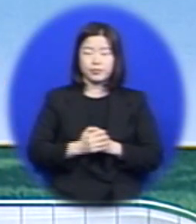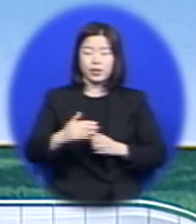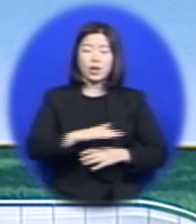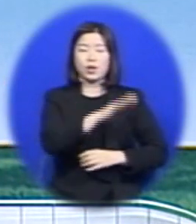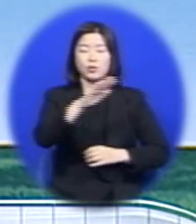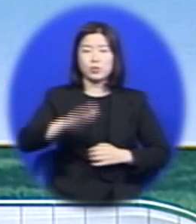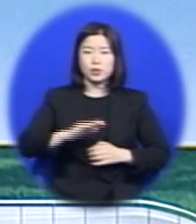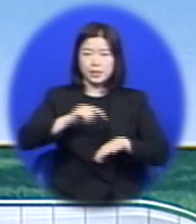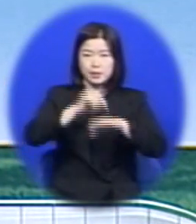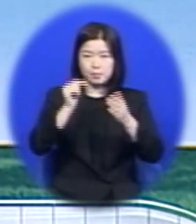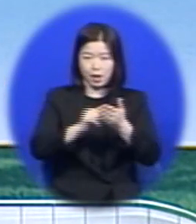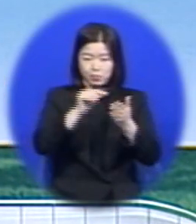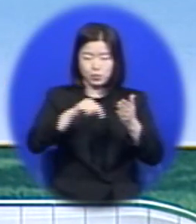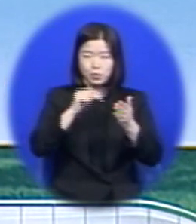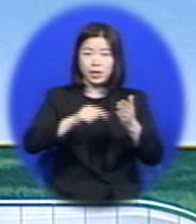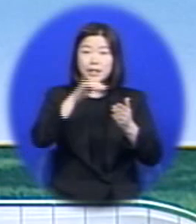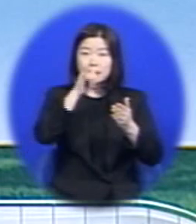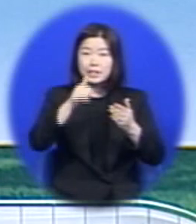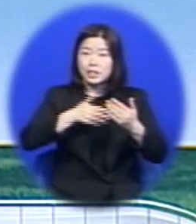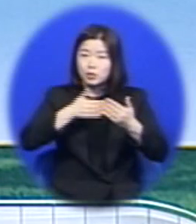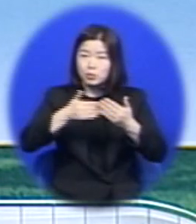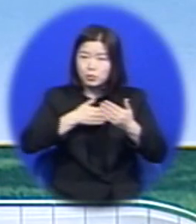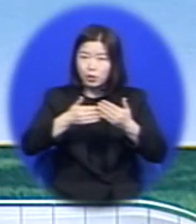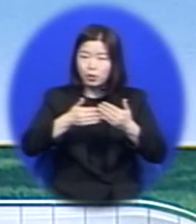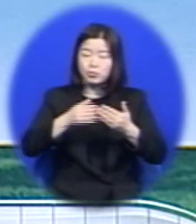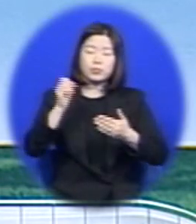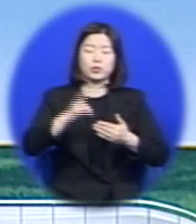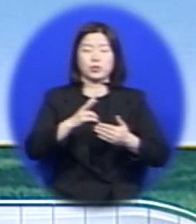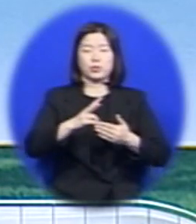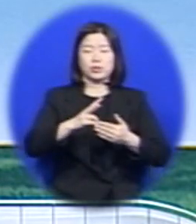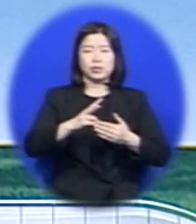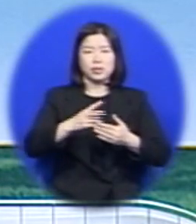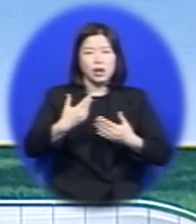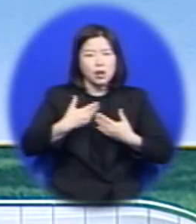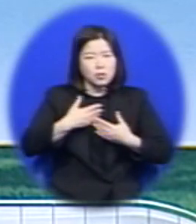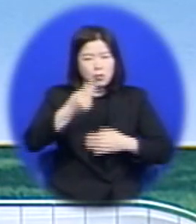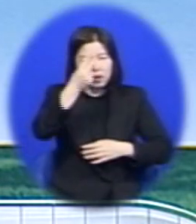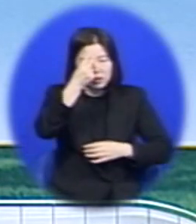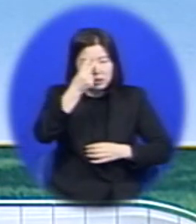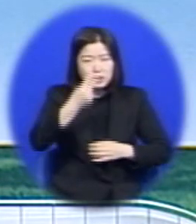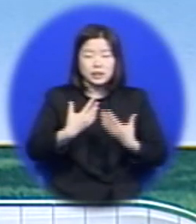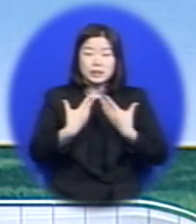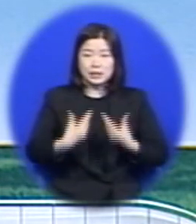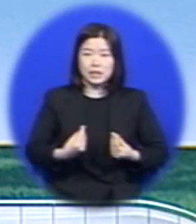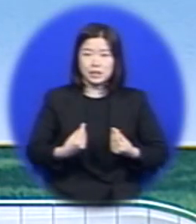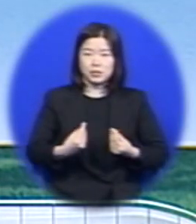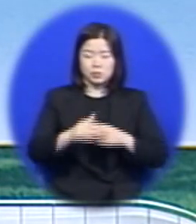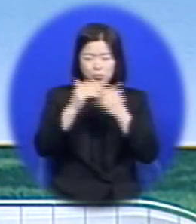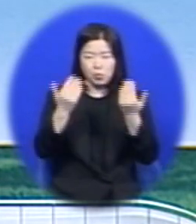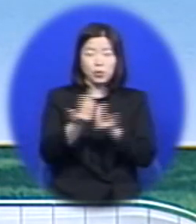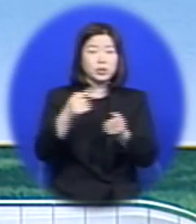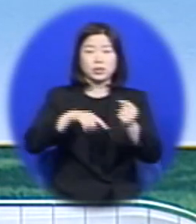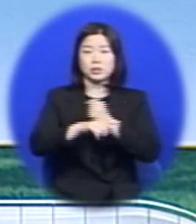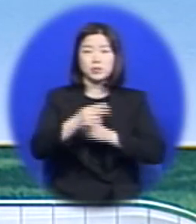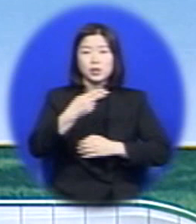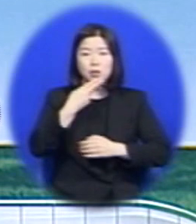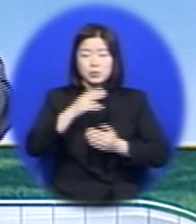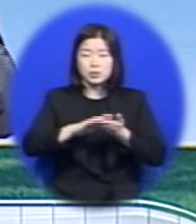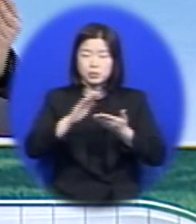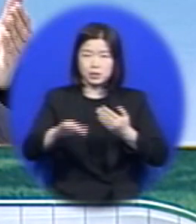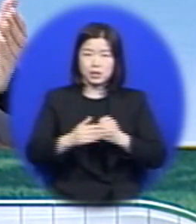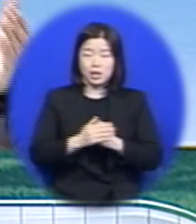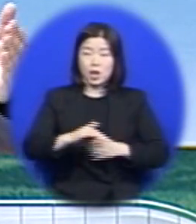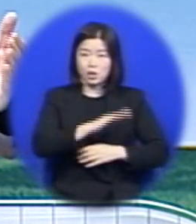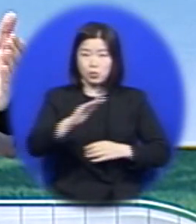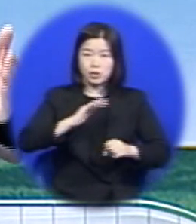우리의 마음속에 있는 두려움이나 또는 근심, 낙심이 다 의미가 없어집니다. 우리가